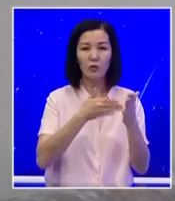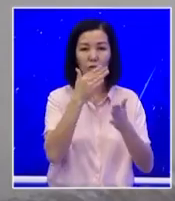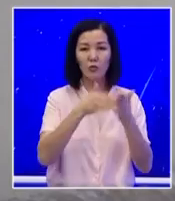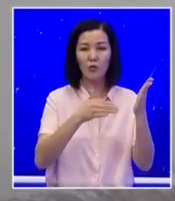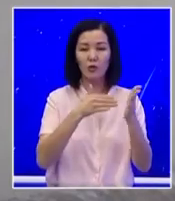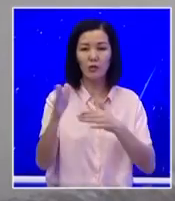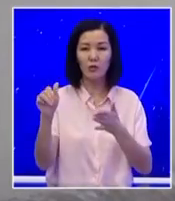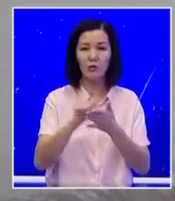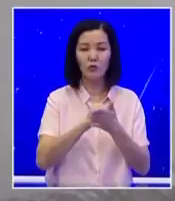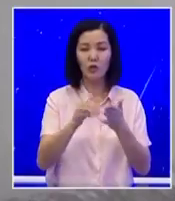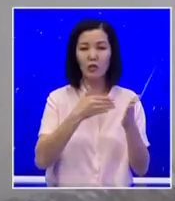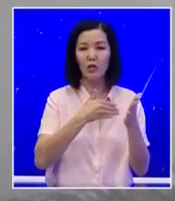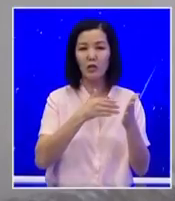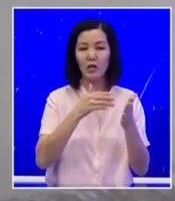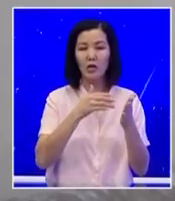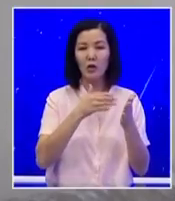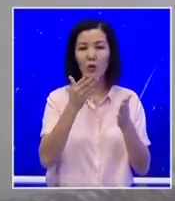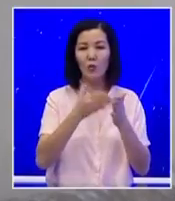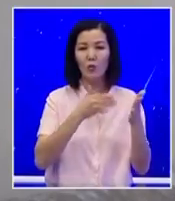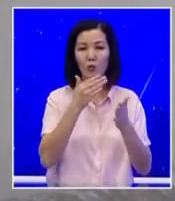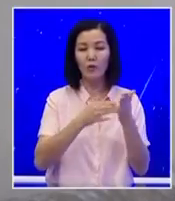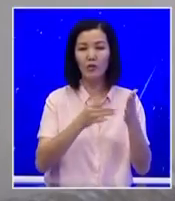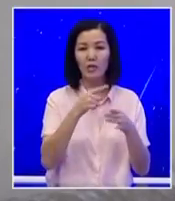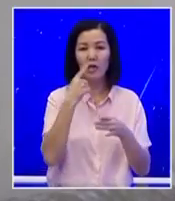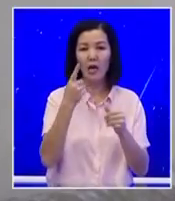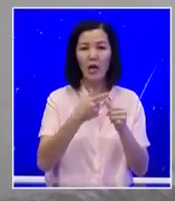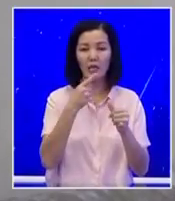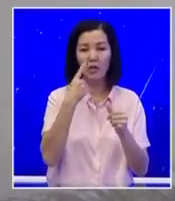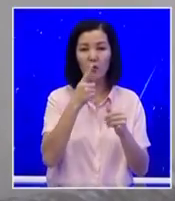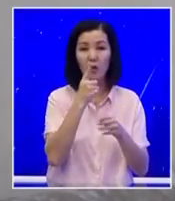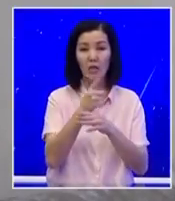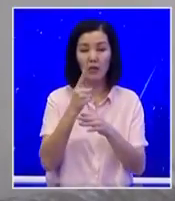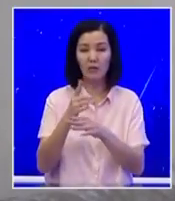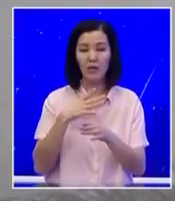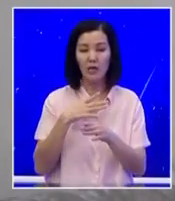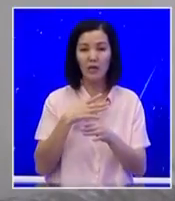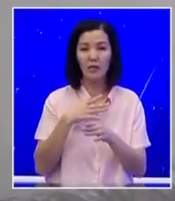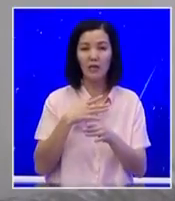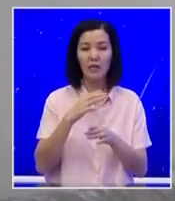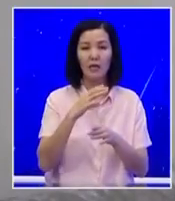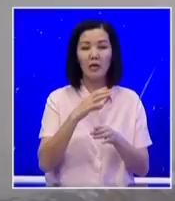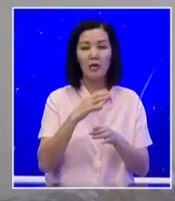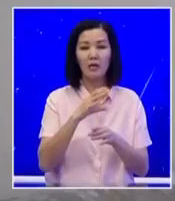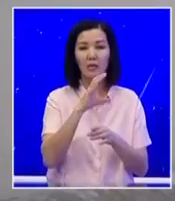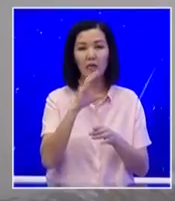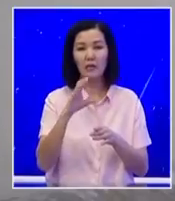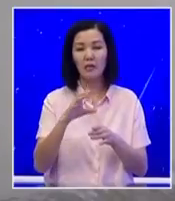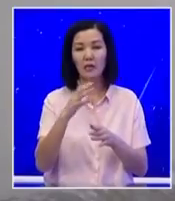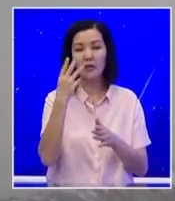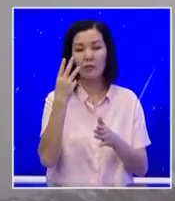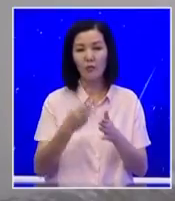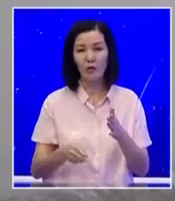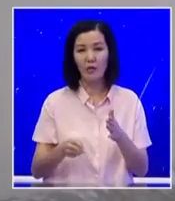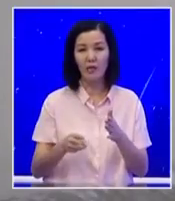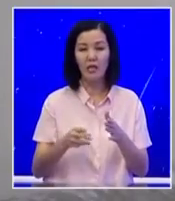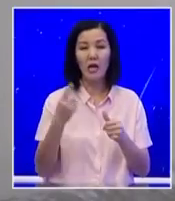архивтен бүкіл құжаттары алынып, бұғысының атын атауға тыйым салынған. Содан міне қашан кеңес өкіметі құлағанша, бұғысының атын атауға,